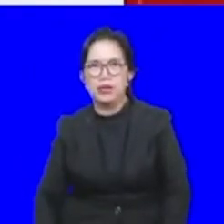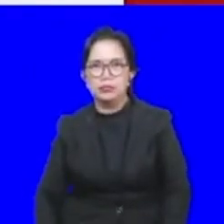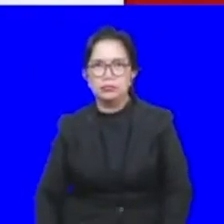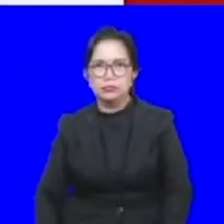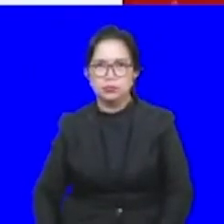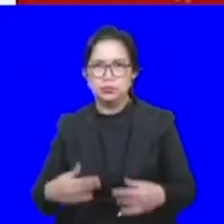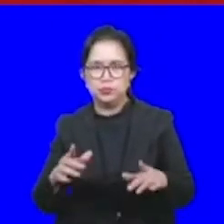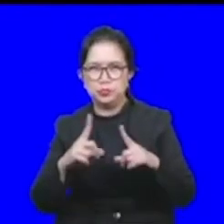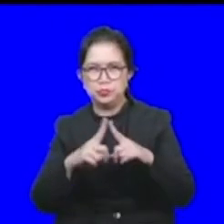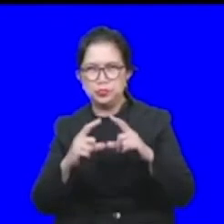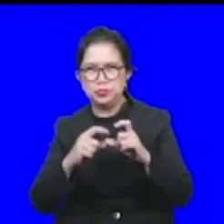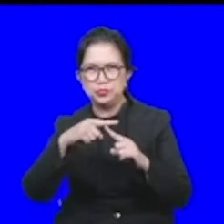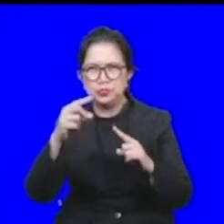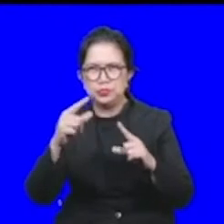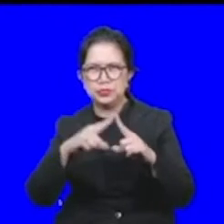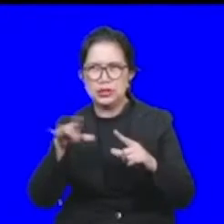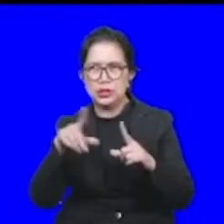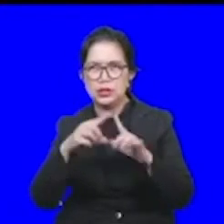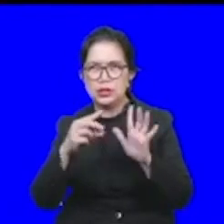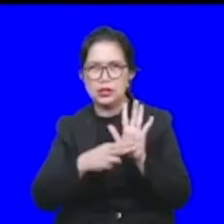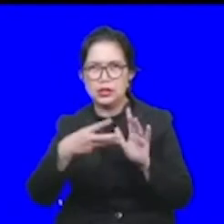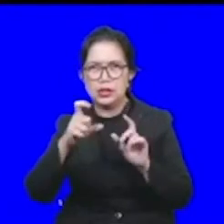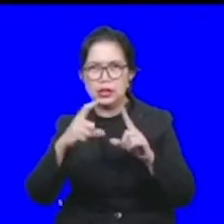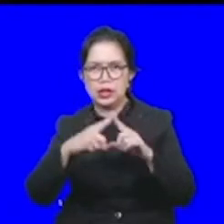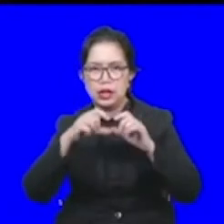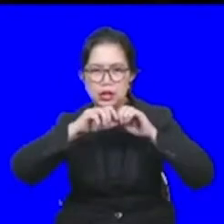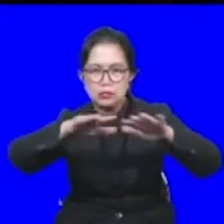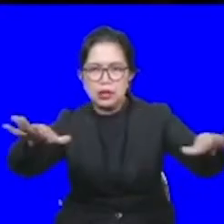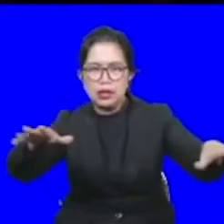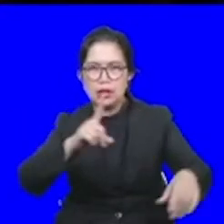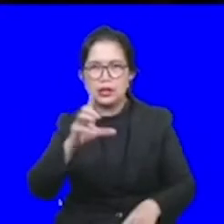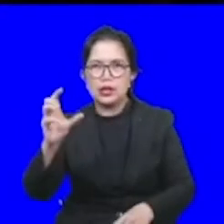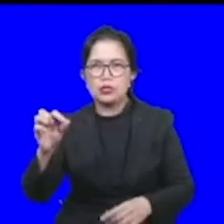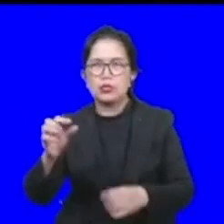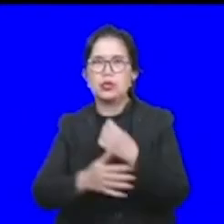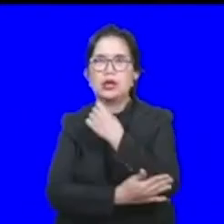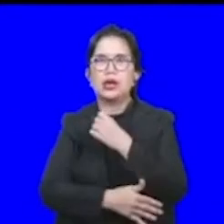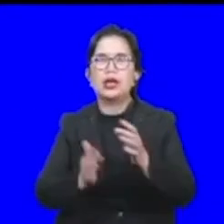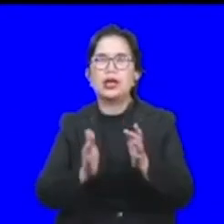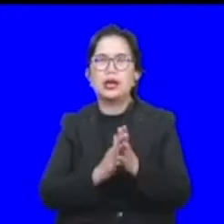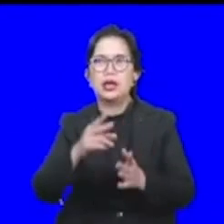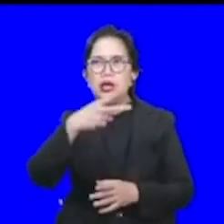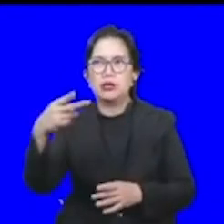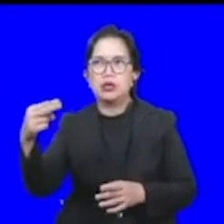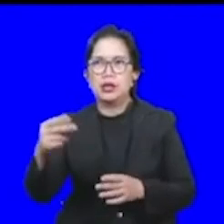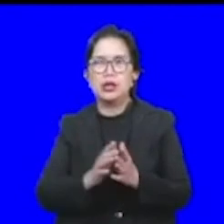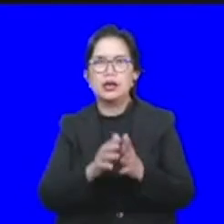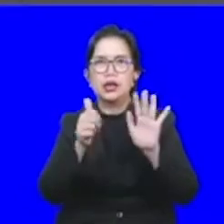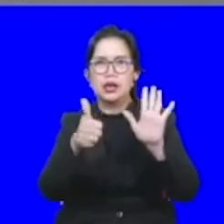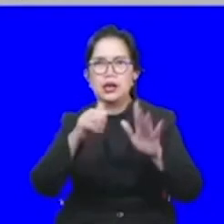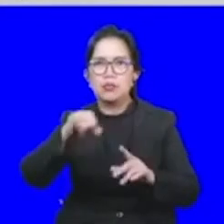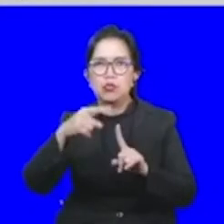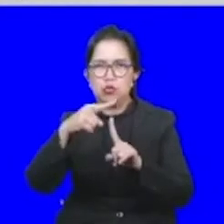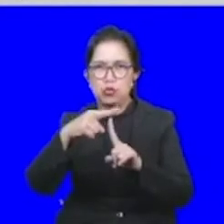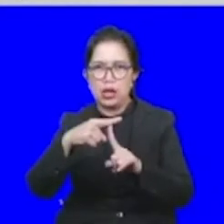astrazeneca memang sudah disebar ke lebih dari 100 negara kemudian jenisnya juga sudah ada enam juta dosis itu artinya sudah ada juga dari BPOM